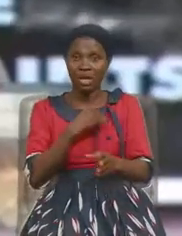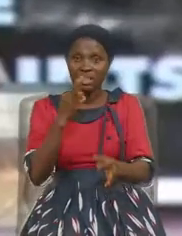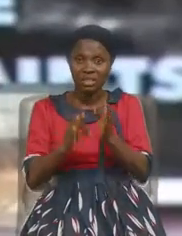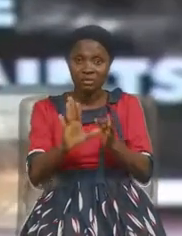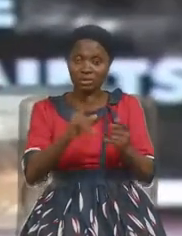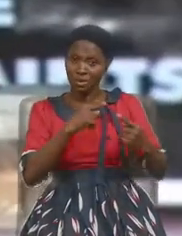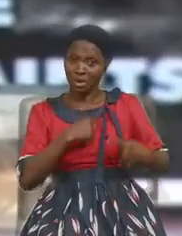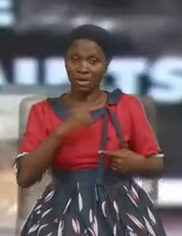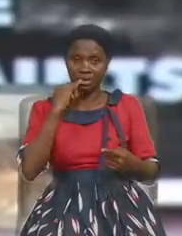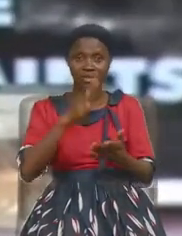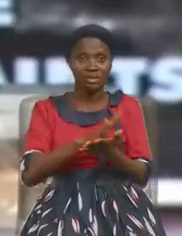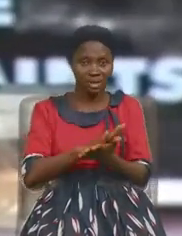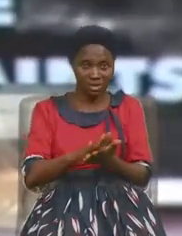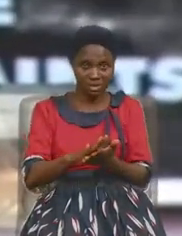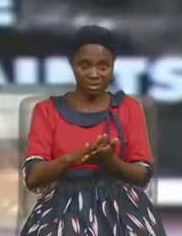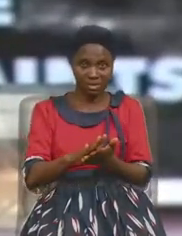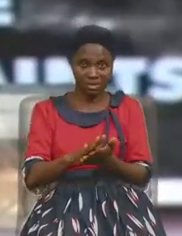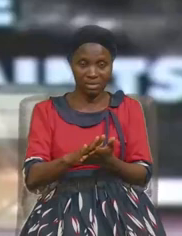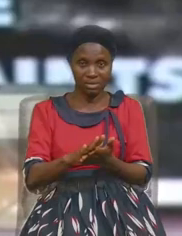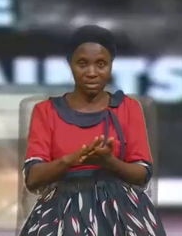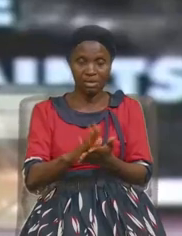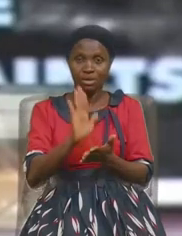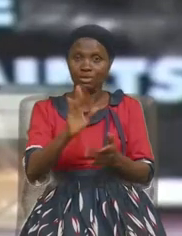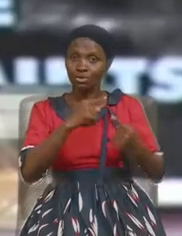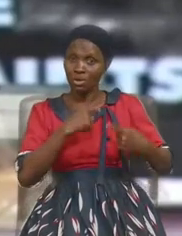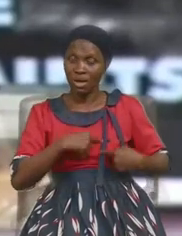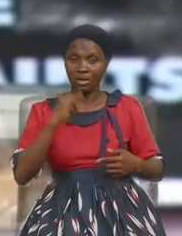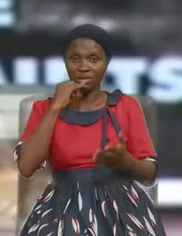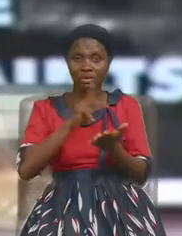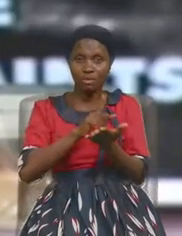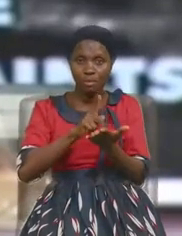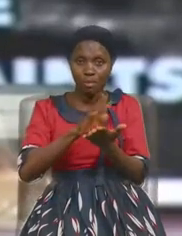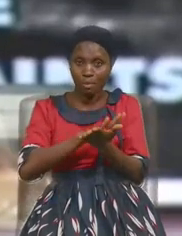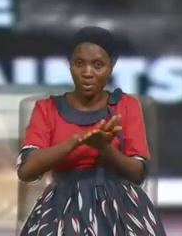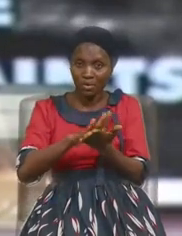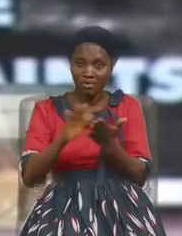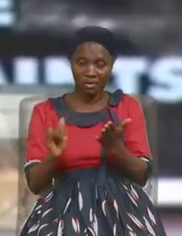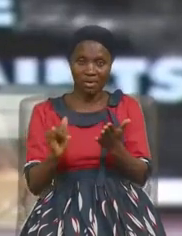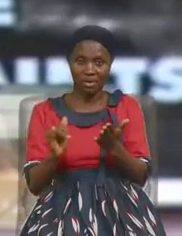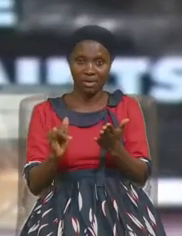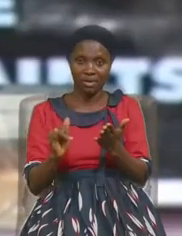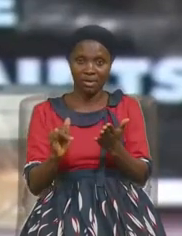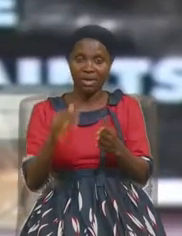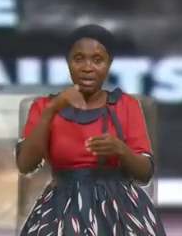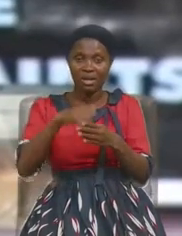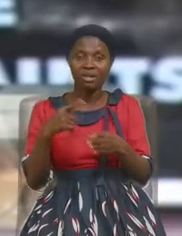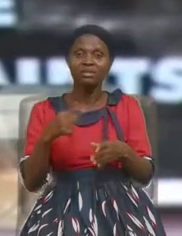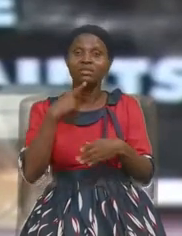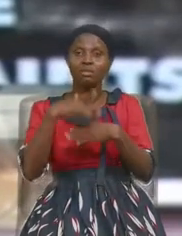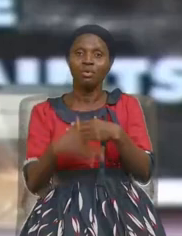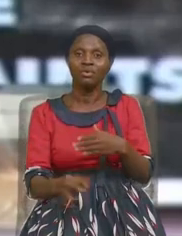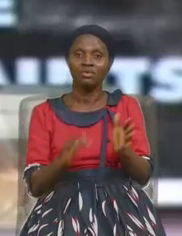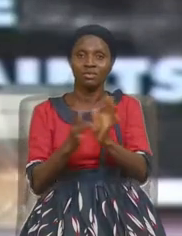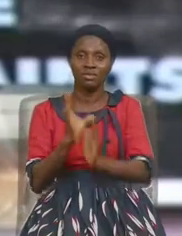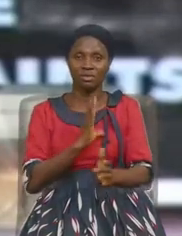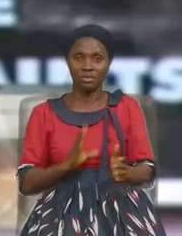purifié, si ton cœur est purifié, si le sang de Jésus-Christ te